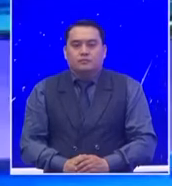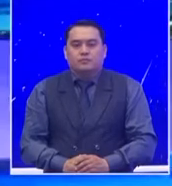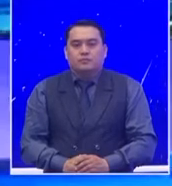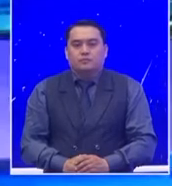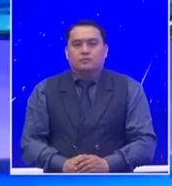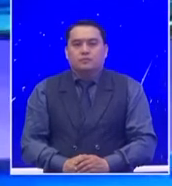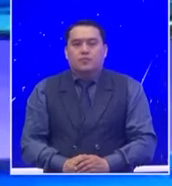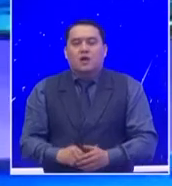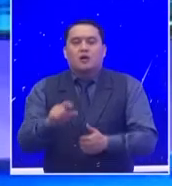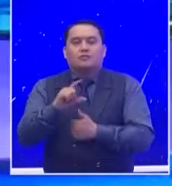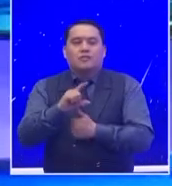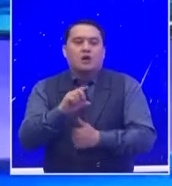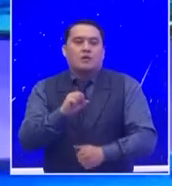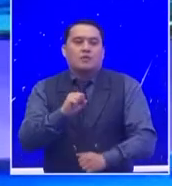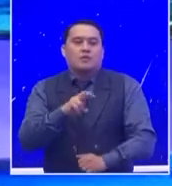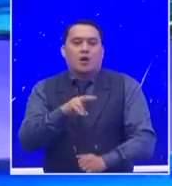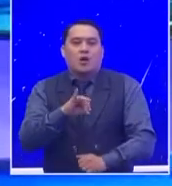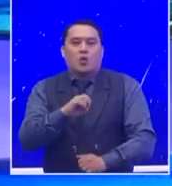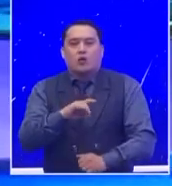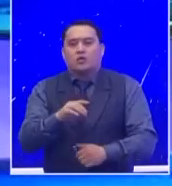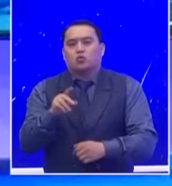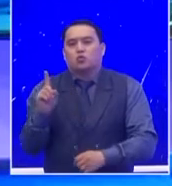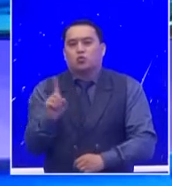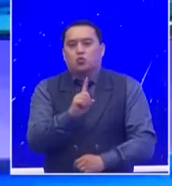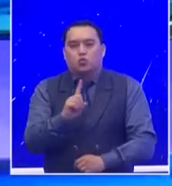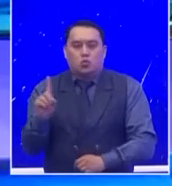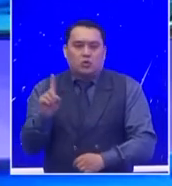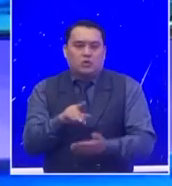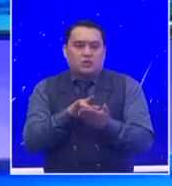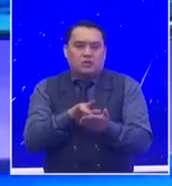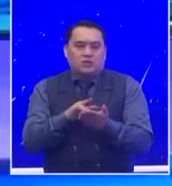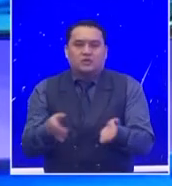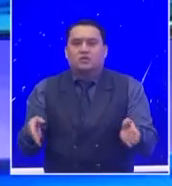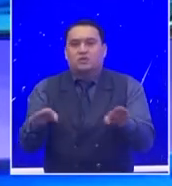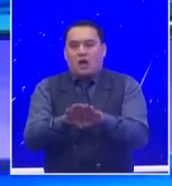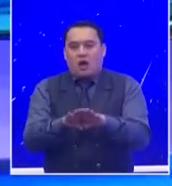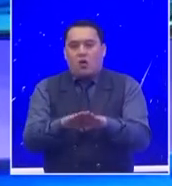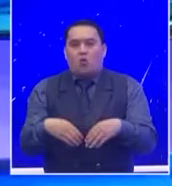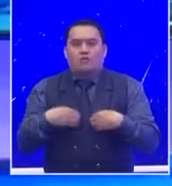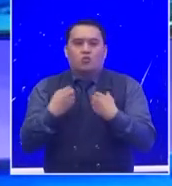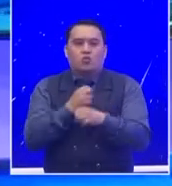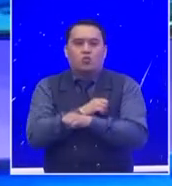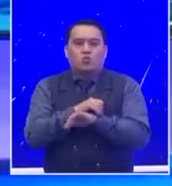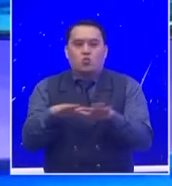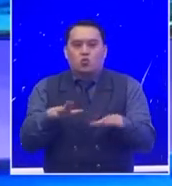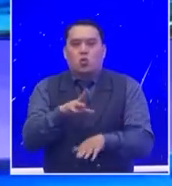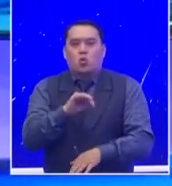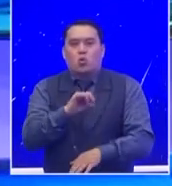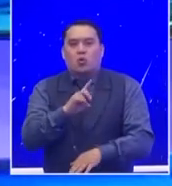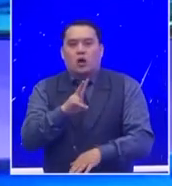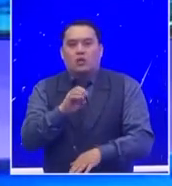Мавзолей Ходжа Ахмеда Ясауи закрыли для туристов. Такие меры пришлось предпринять из-за угрозы распространения